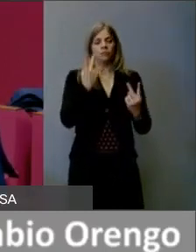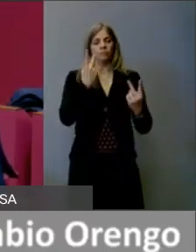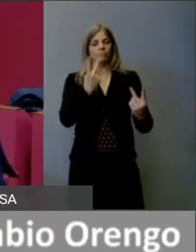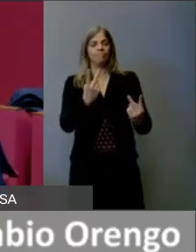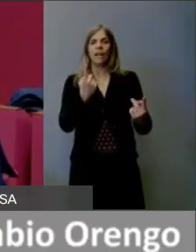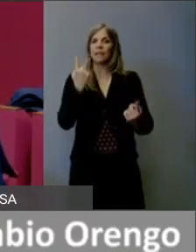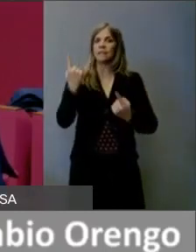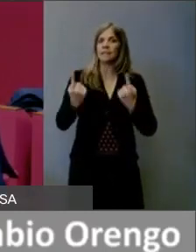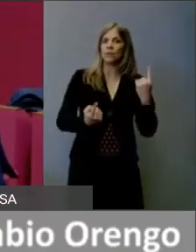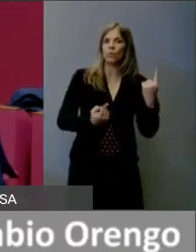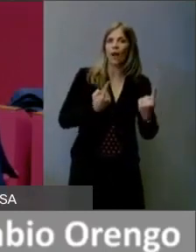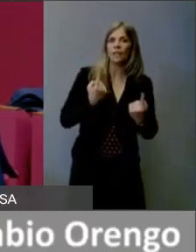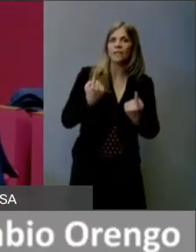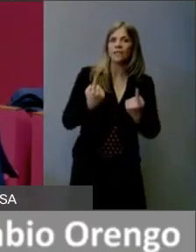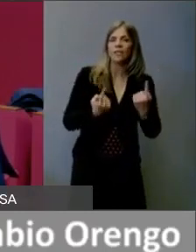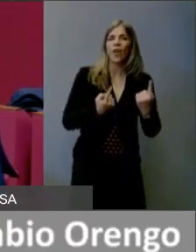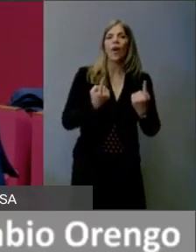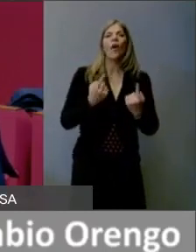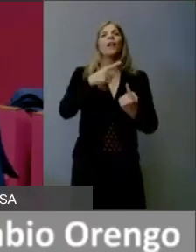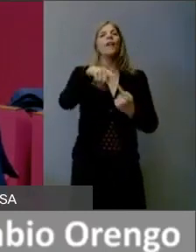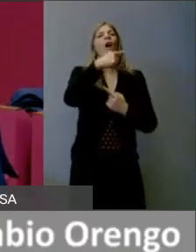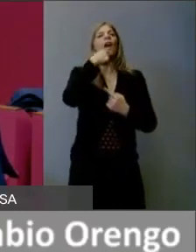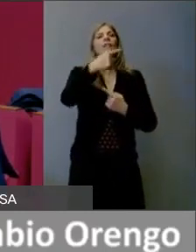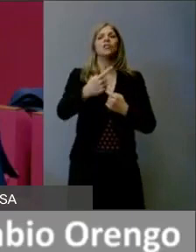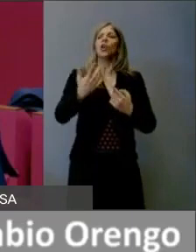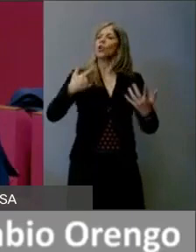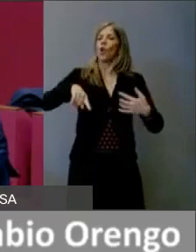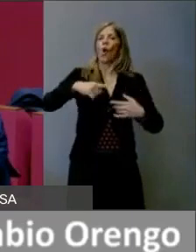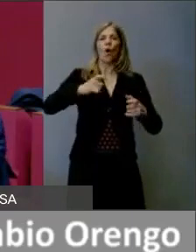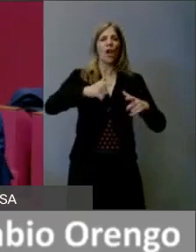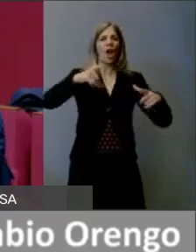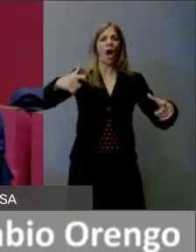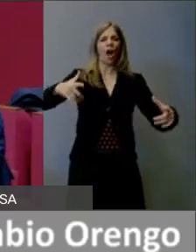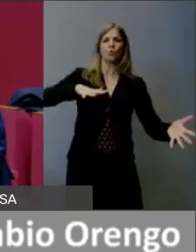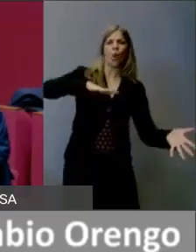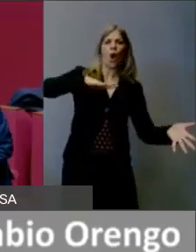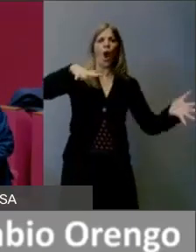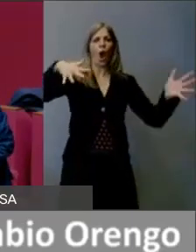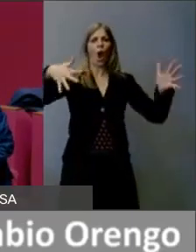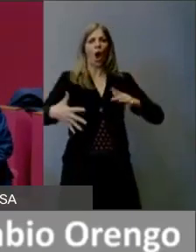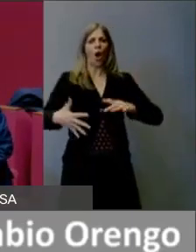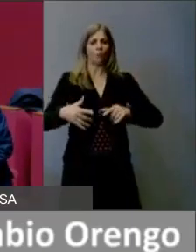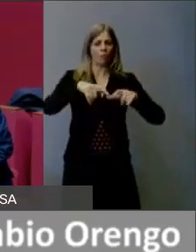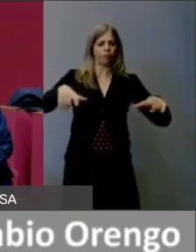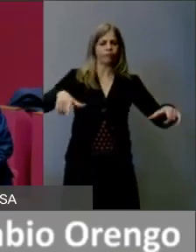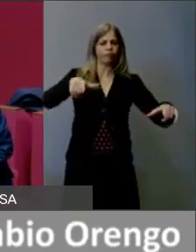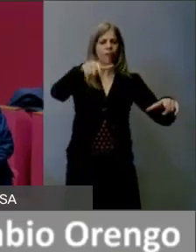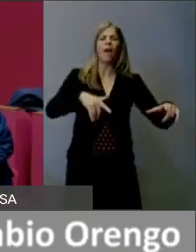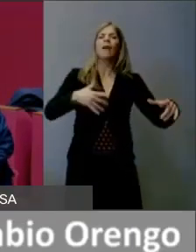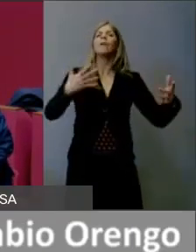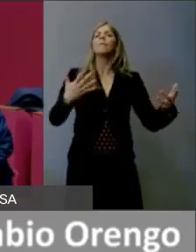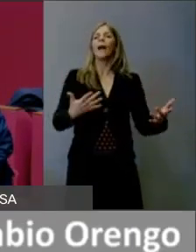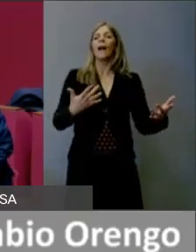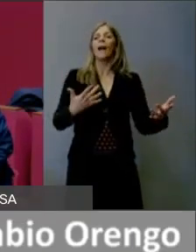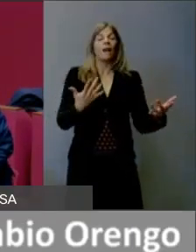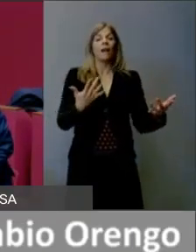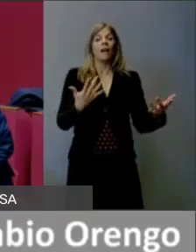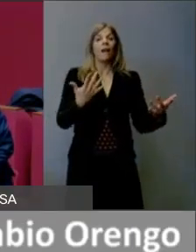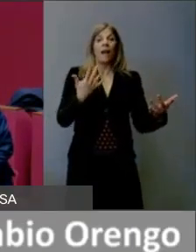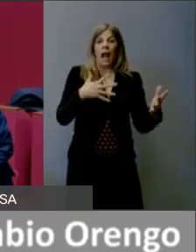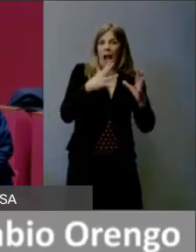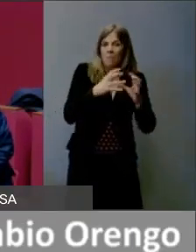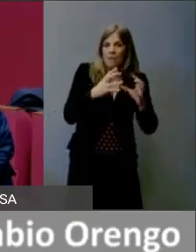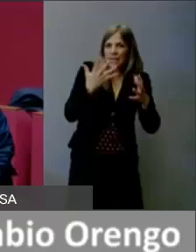che cambieremo la città con i quattro assi, ma non si dice che l'agenda delle entrate stava già lavorando